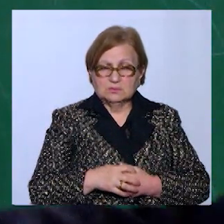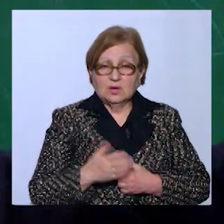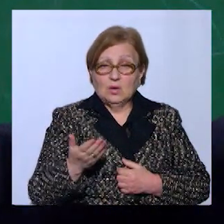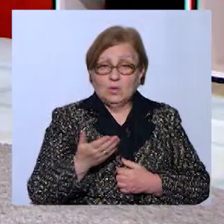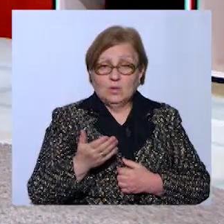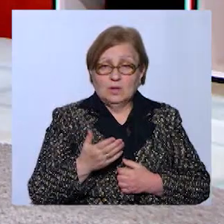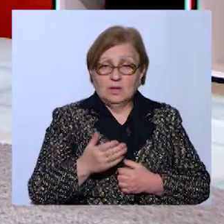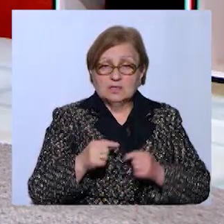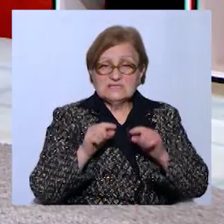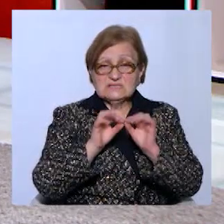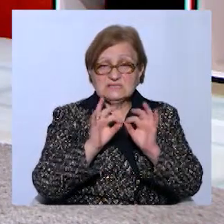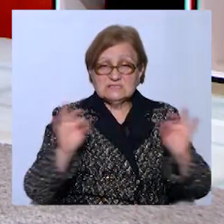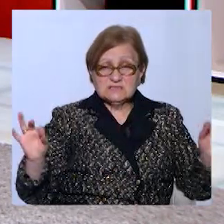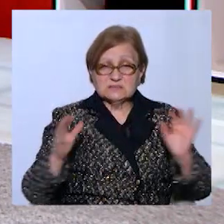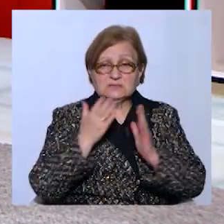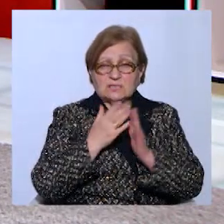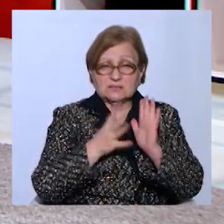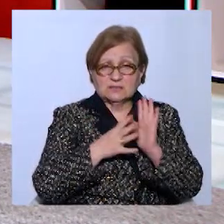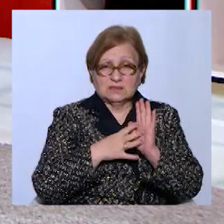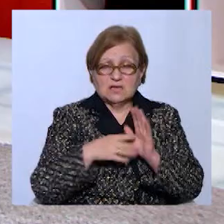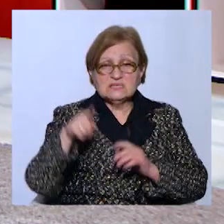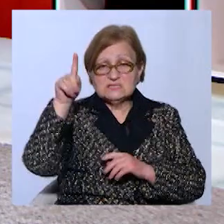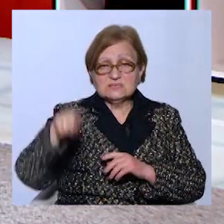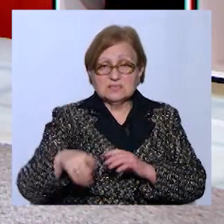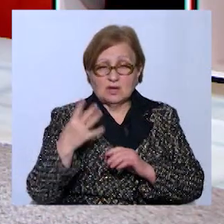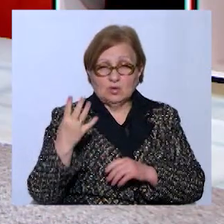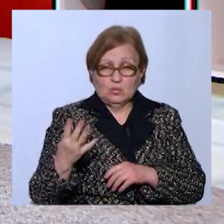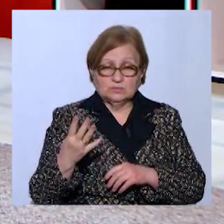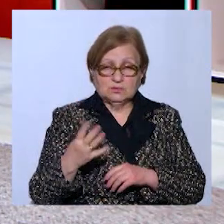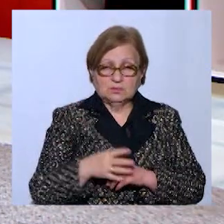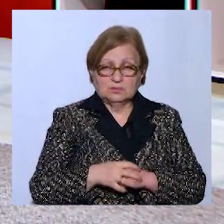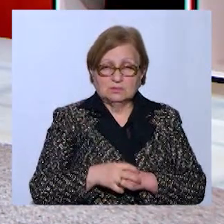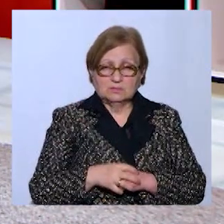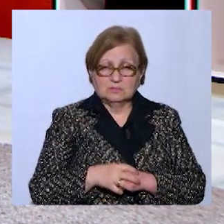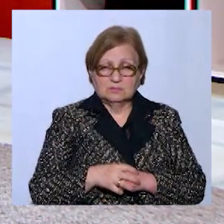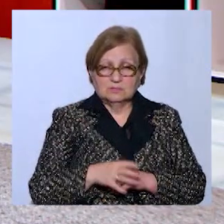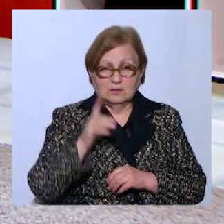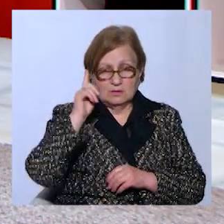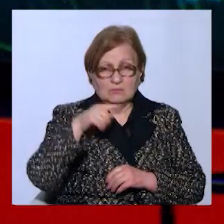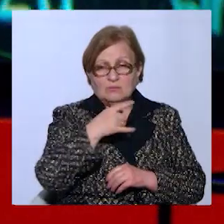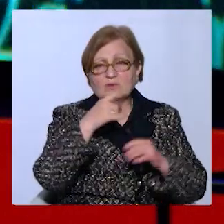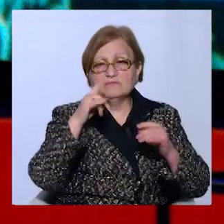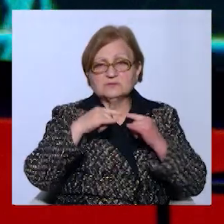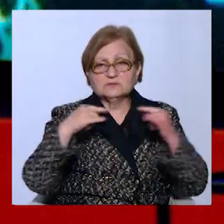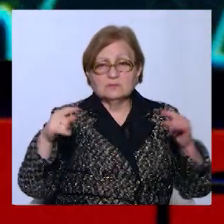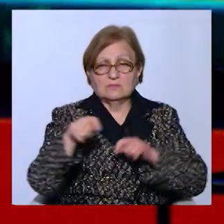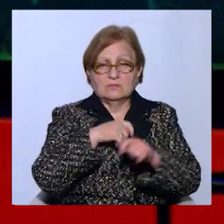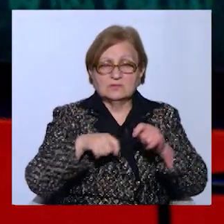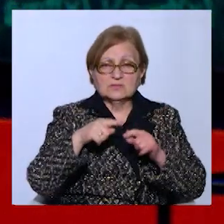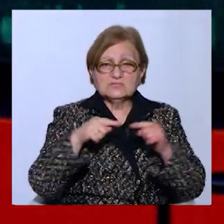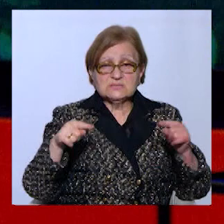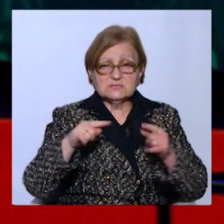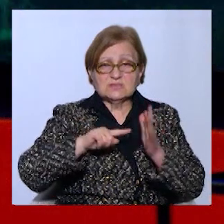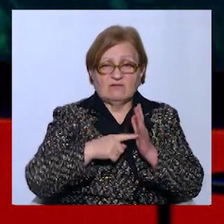რომლის სიგრძე არის 9 და სიგანე 4. მე ვიცი მართკუთხედის ფართობი როგორ უნდა გამოთვალოს. სიგრძე უნდა